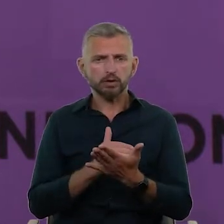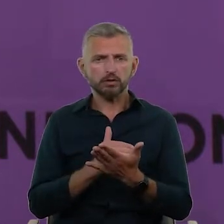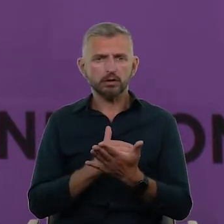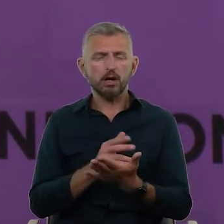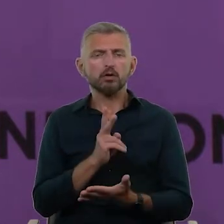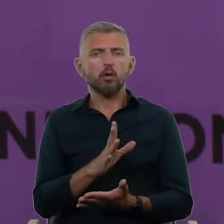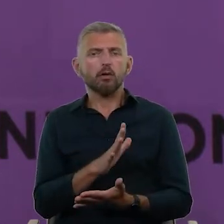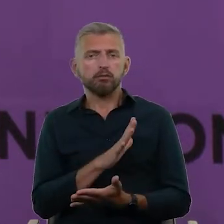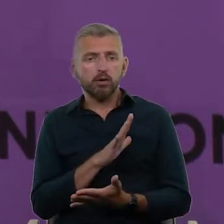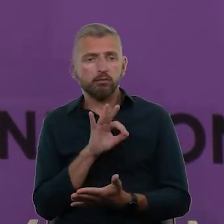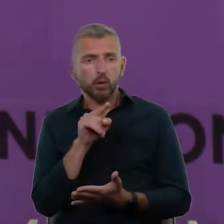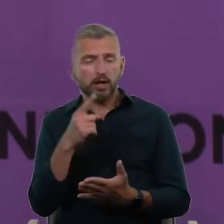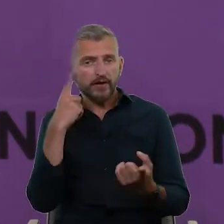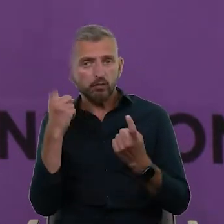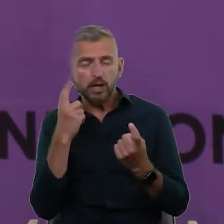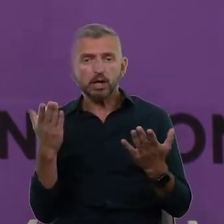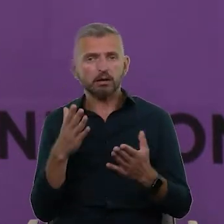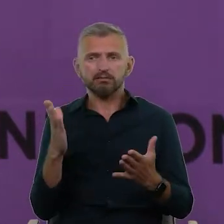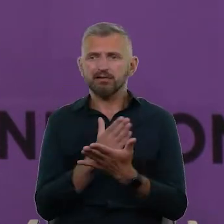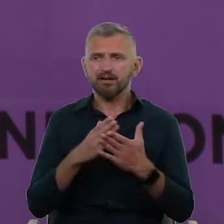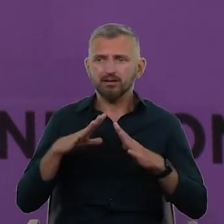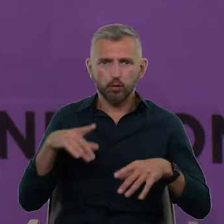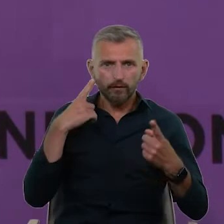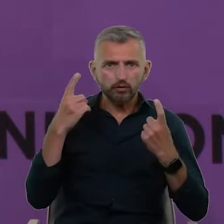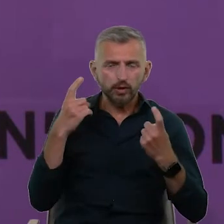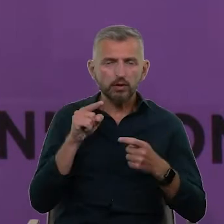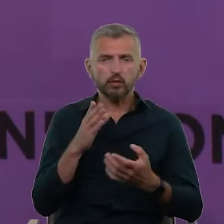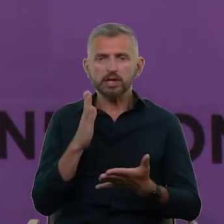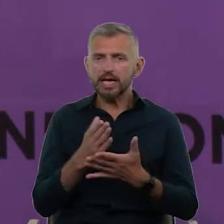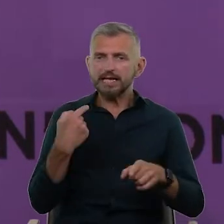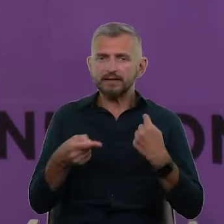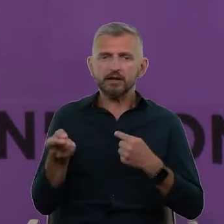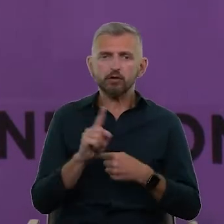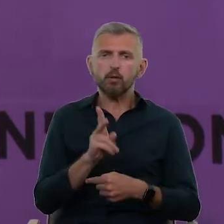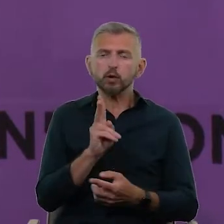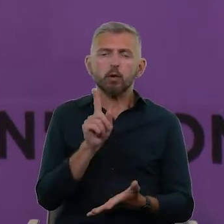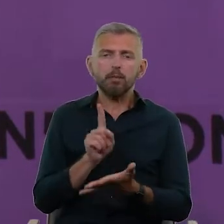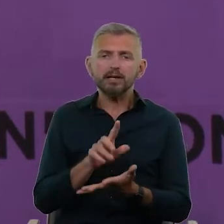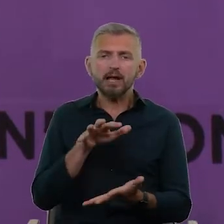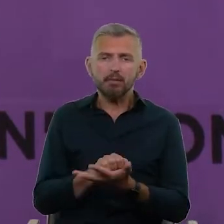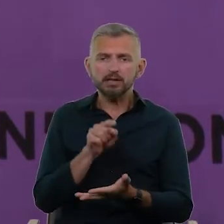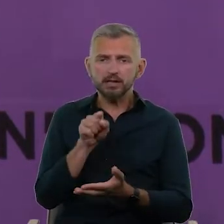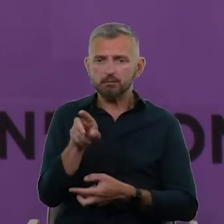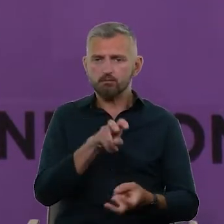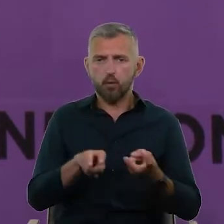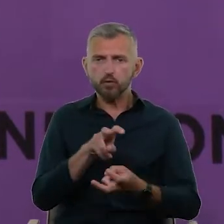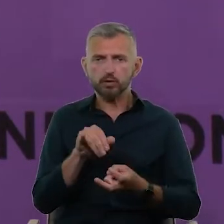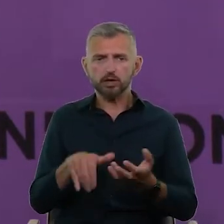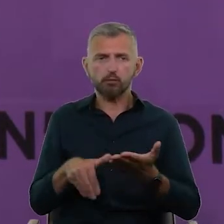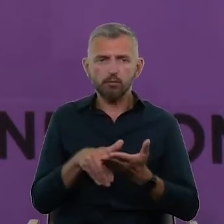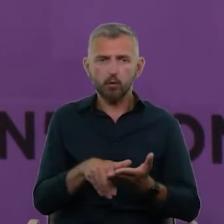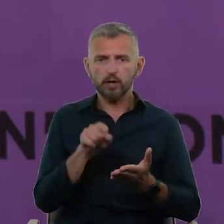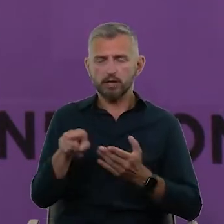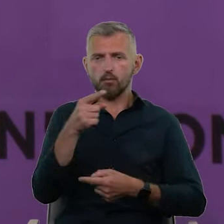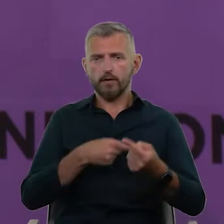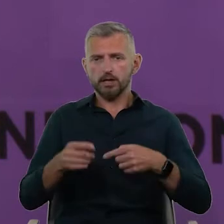які були про них відомості, які взагалі про них не були. Вони це все, тобто тут є різниця в тому, хто має займатися їхнім пошуком і допомогою їх повернення